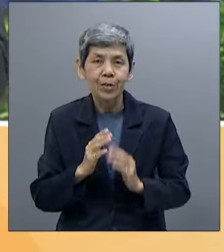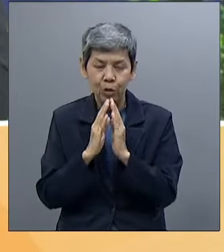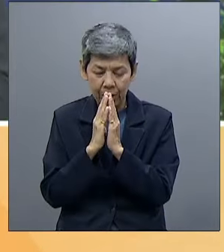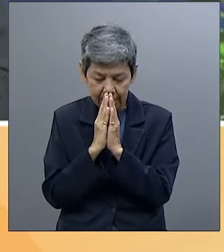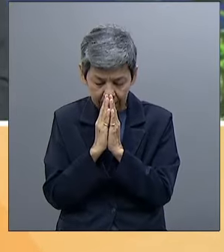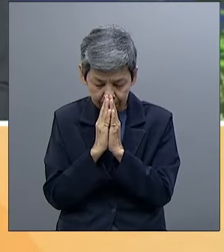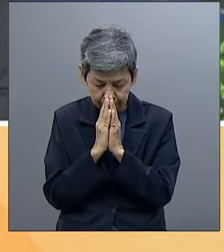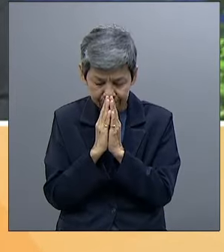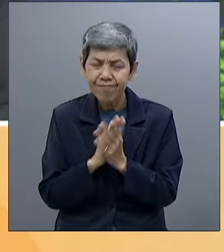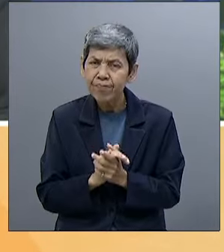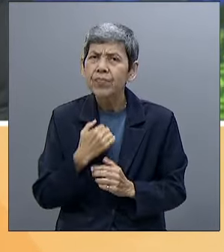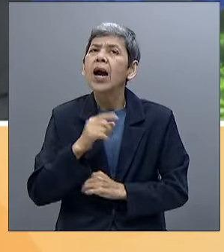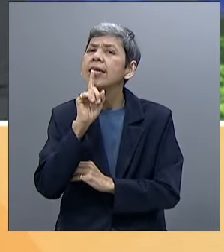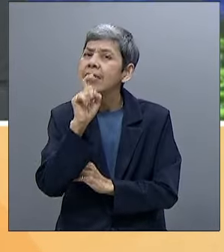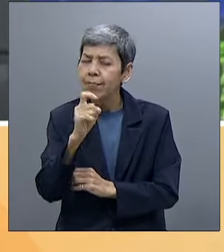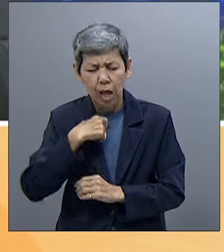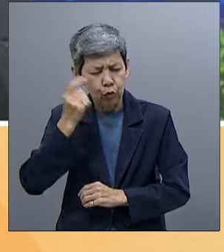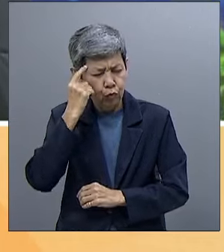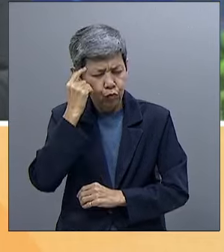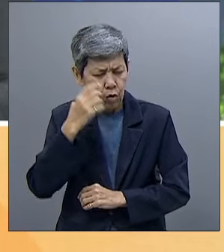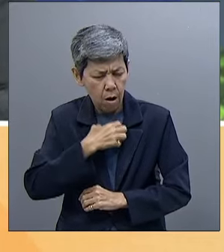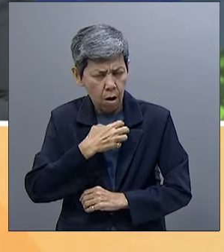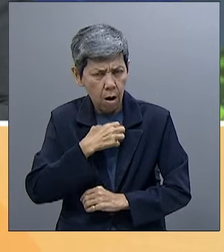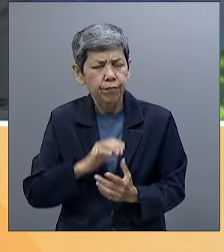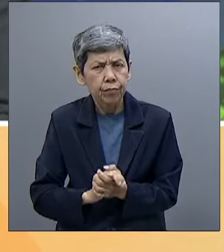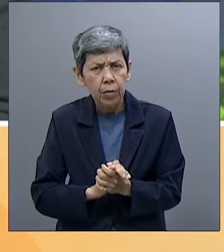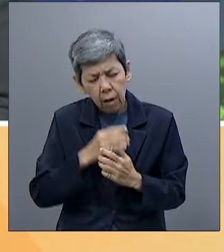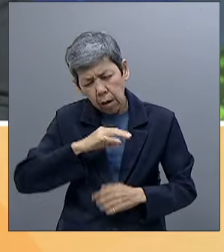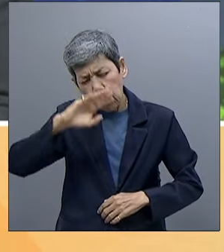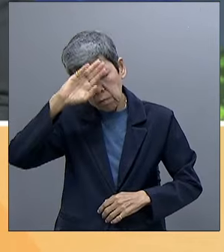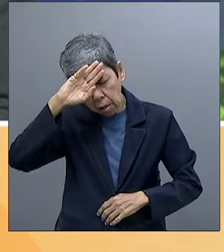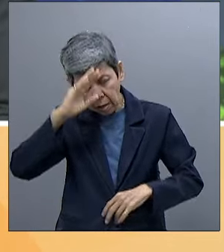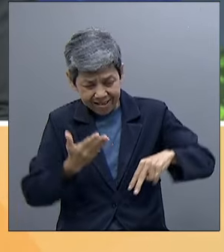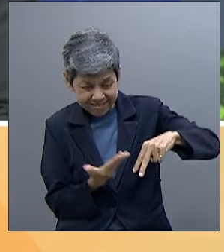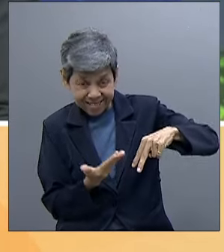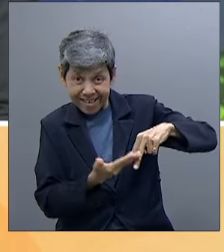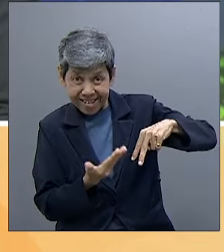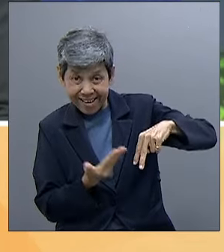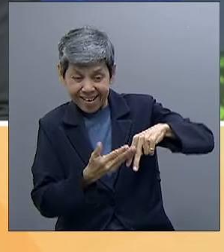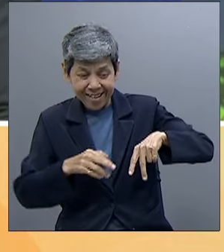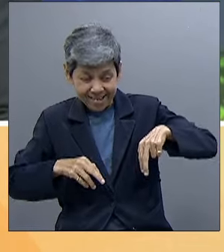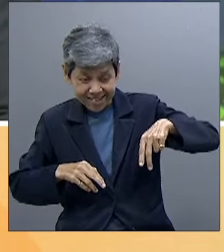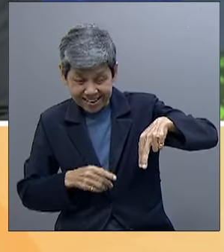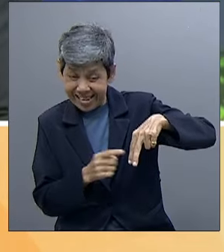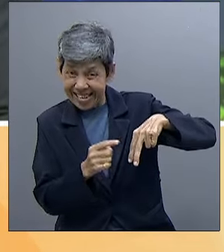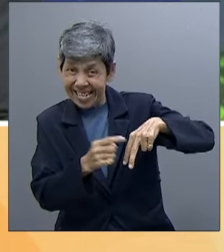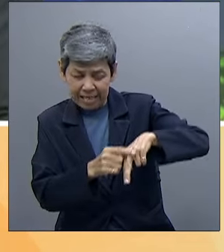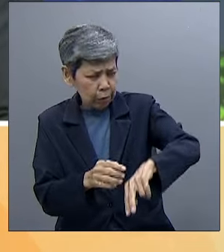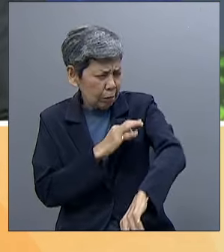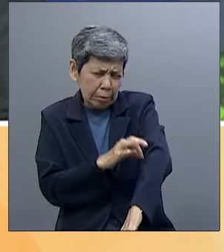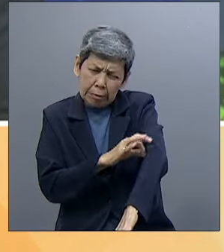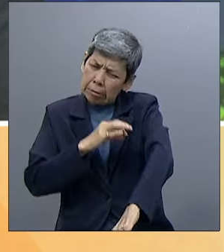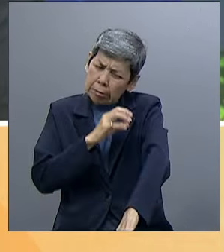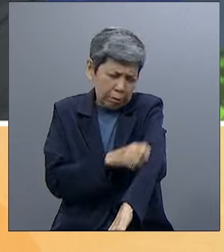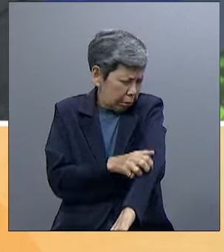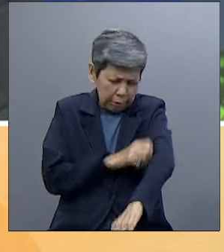อ่าอาจารย์ครับขอความรู้ก่อนเลยโรคขาอยู่ไม่สุขเนี่ยมันเป็นโรคใหม่มั้ครับหรือจริงๆมันมีมาตั้งนานแล้วแล้วเกิดจาก